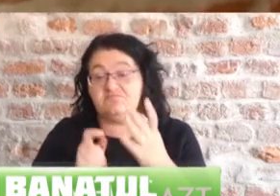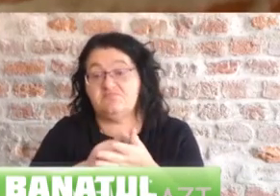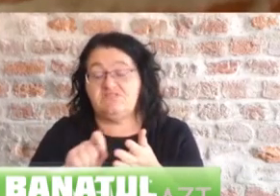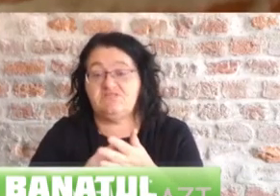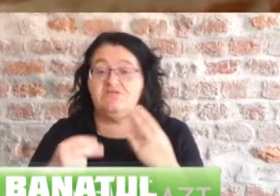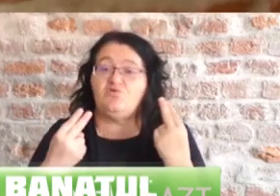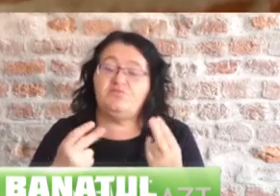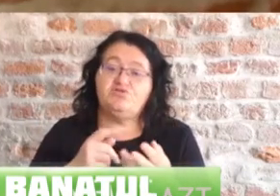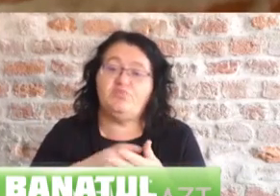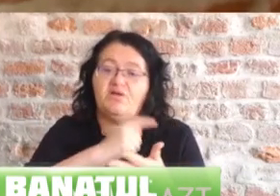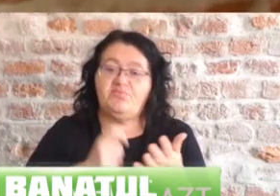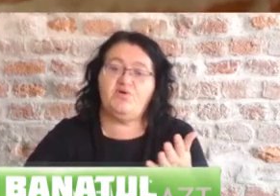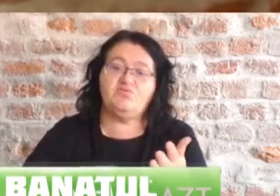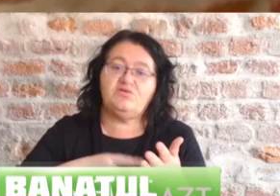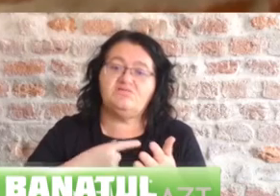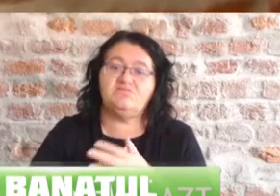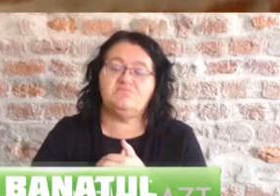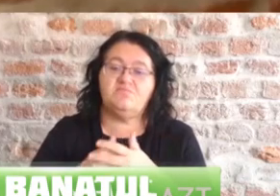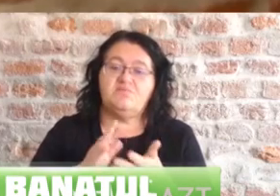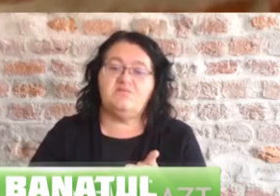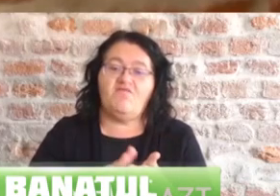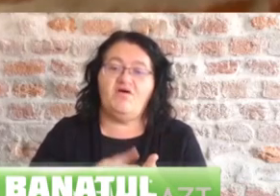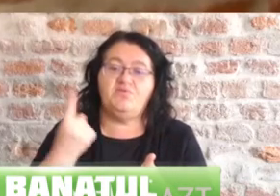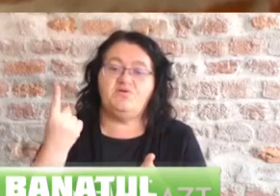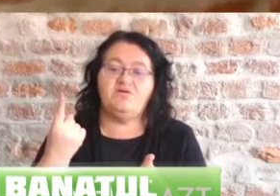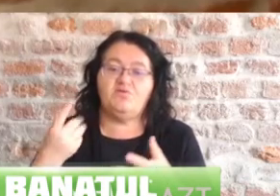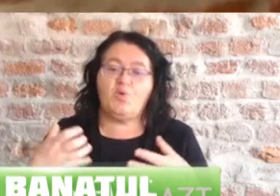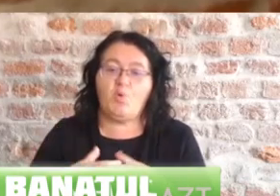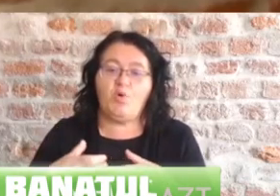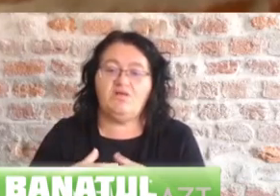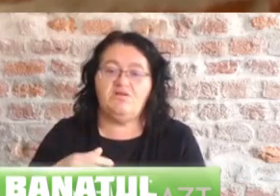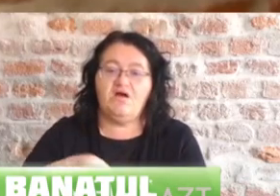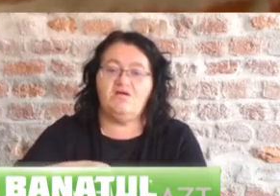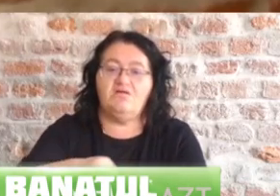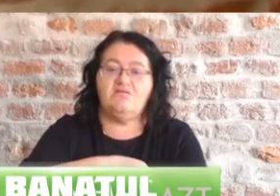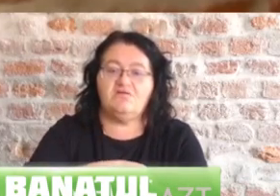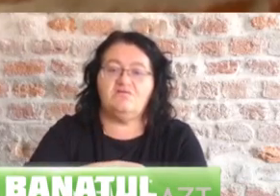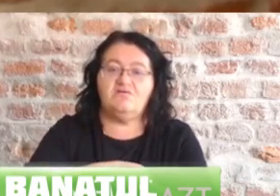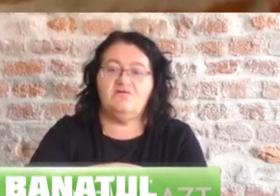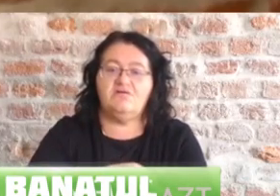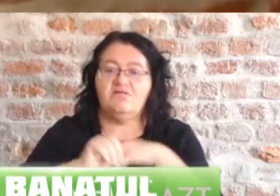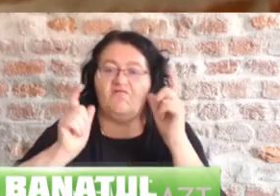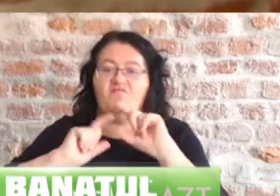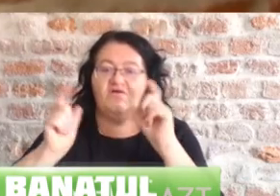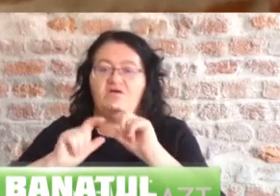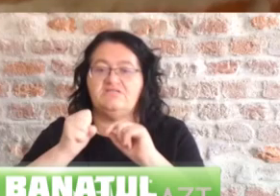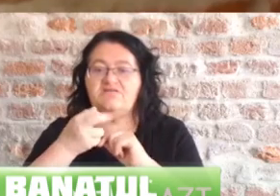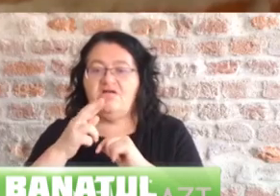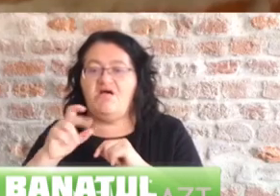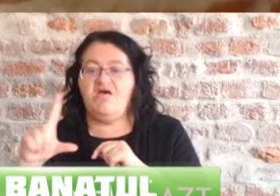Autorul principal este de fapt un colectiv, Arhitectura de Fotografie